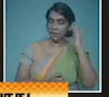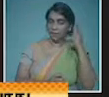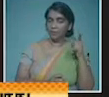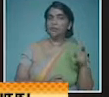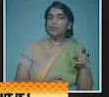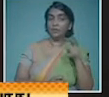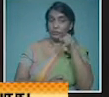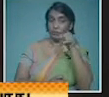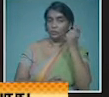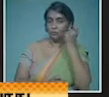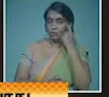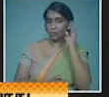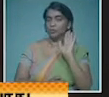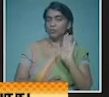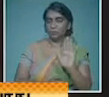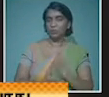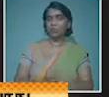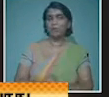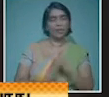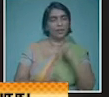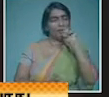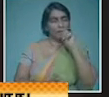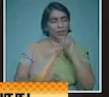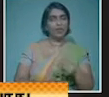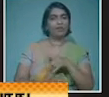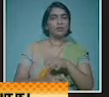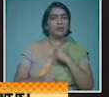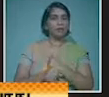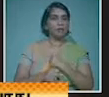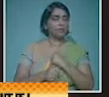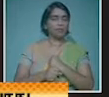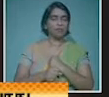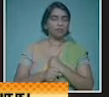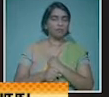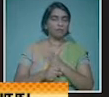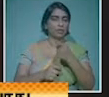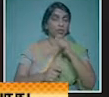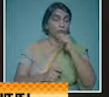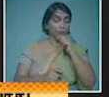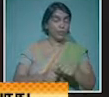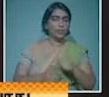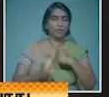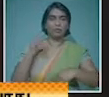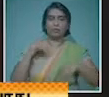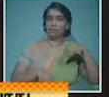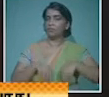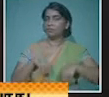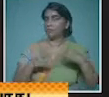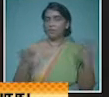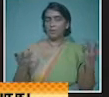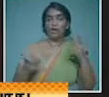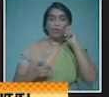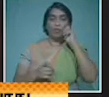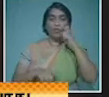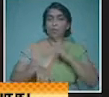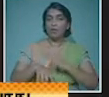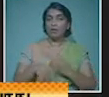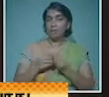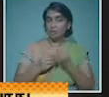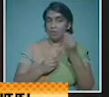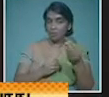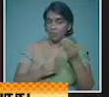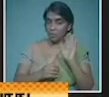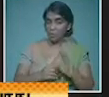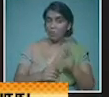தொடர்பில் கலந்துரையாட முடியும். எனினும் லாபமீட்டும் இலங்கை காப்புறுதி கூட்டுத்தாபனம் டெலிகாம் உட்பட நிறுவனங்களை விற்பனை செய்வதற்கு